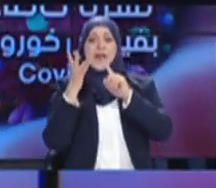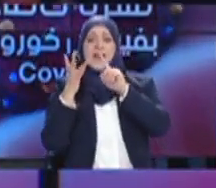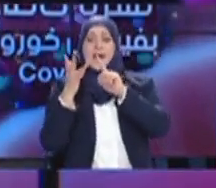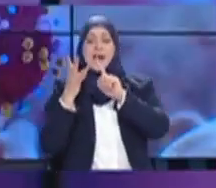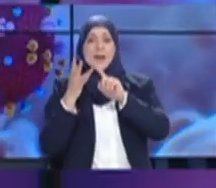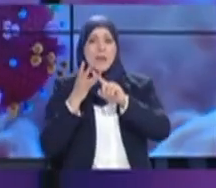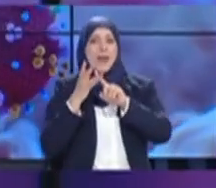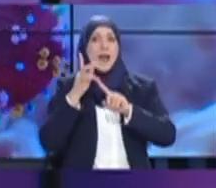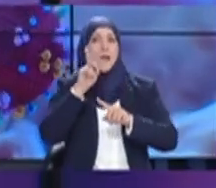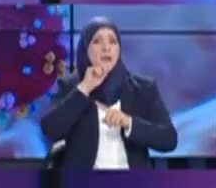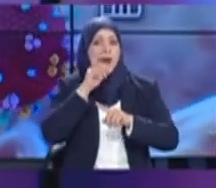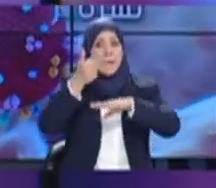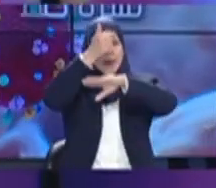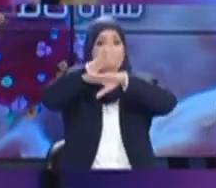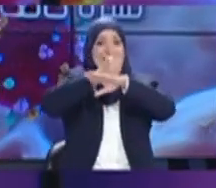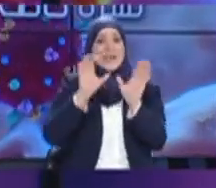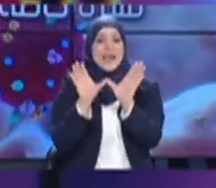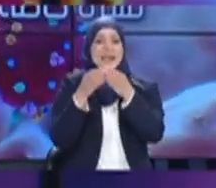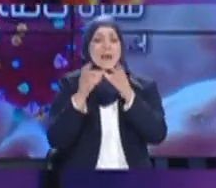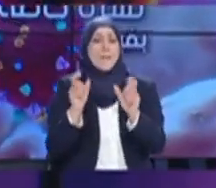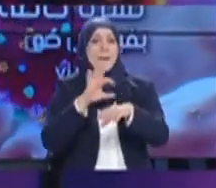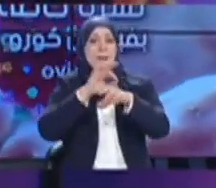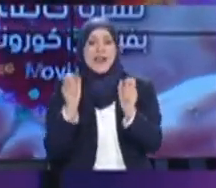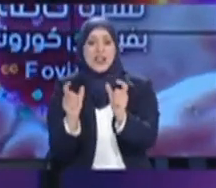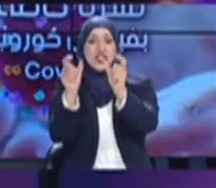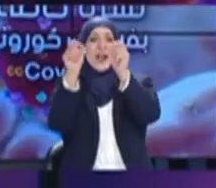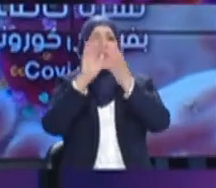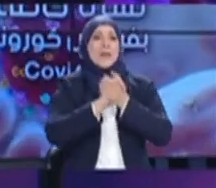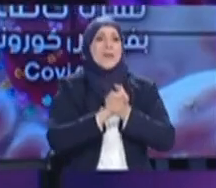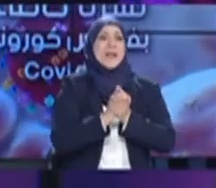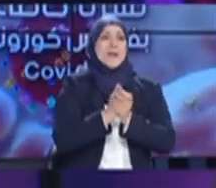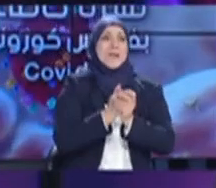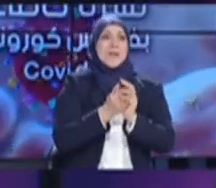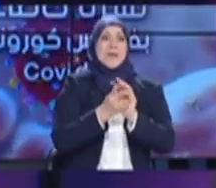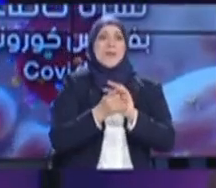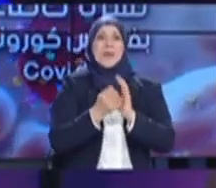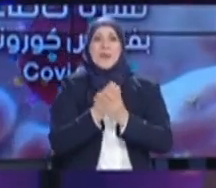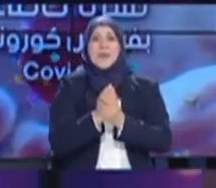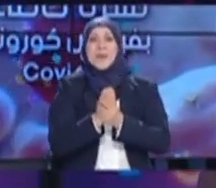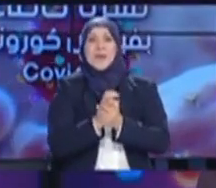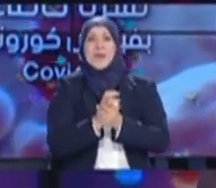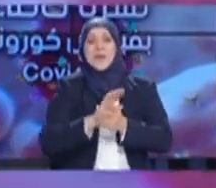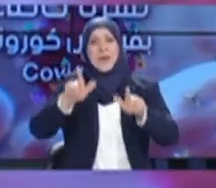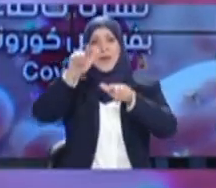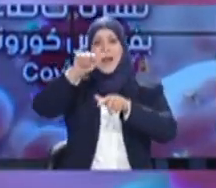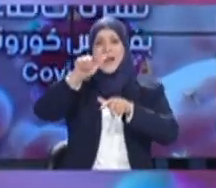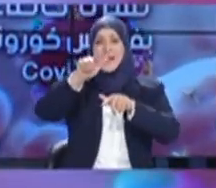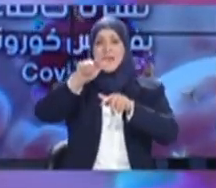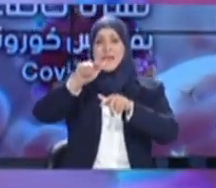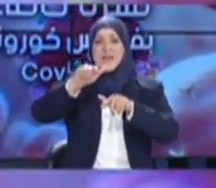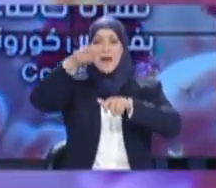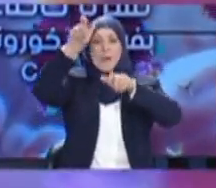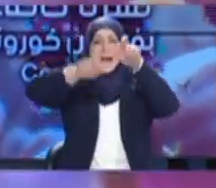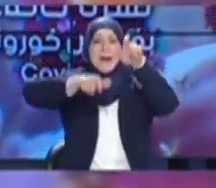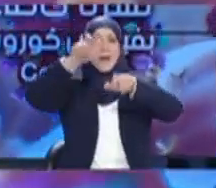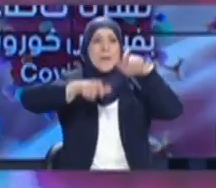رئيس قسم امراض الجراثيم، زيد ذكرني سي بلكحل اللي ما ذكرتهمش، فما الممثلين نتاع